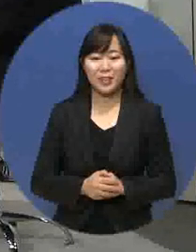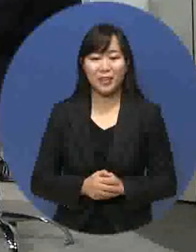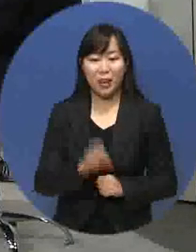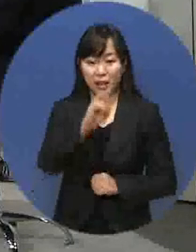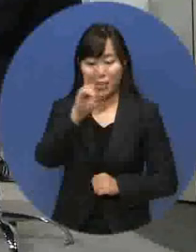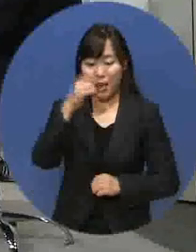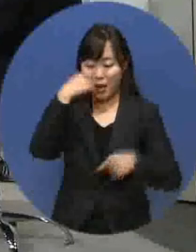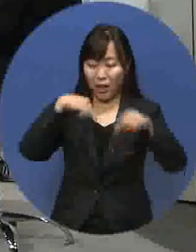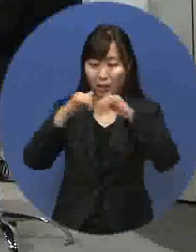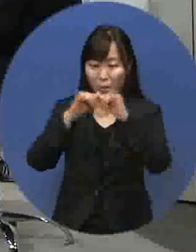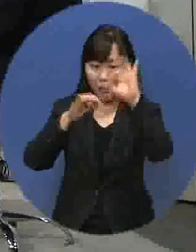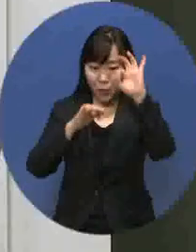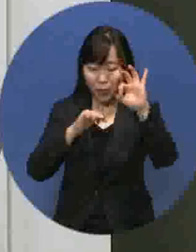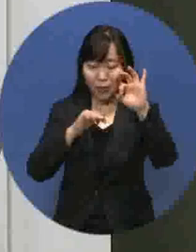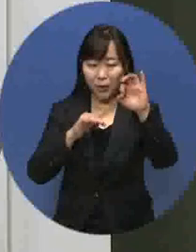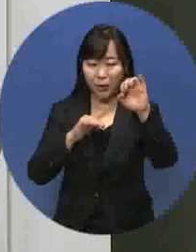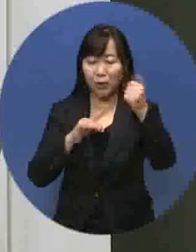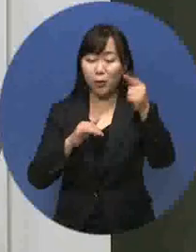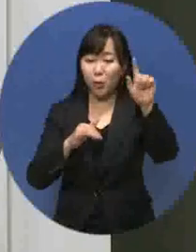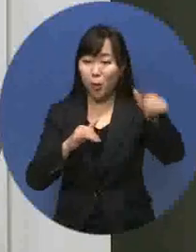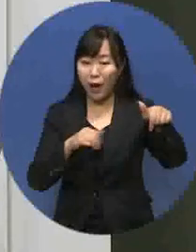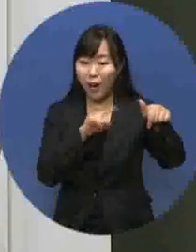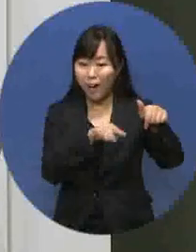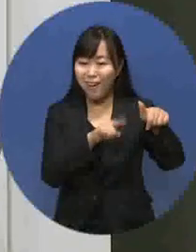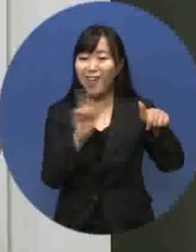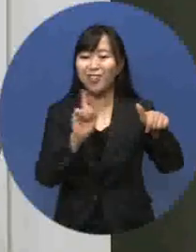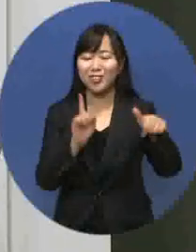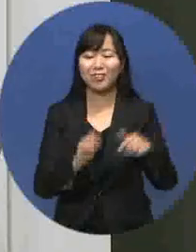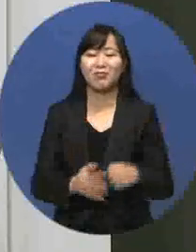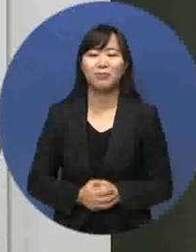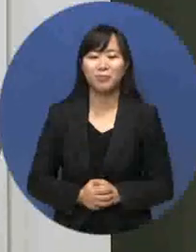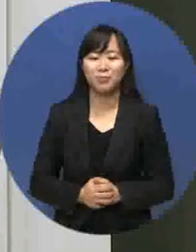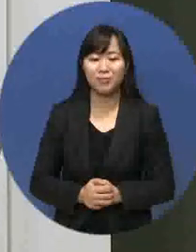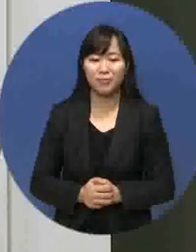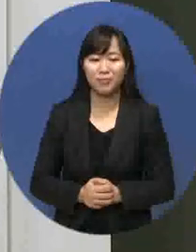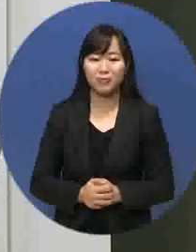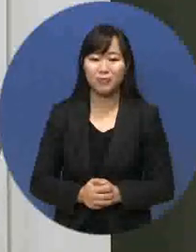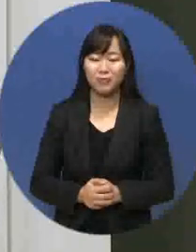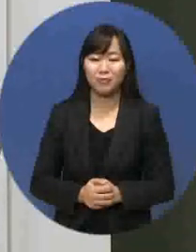양우석 감독이 보는 배우 곽도원.